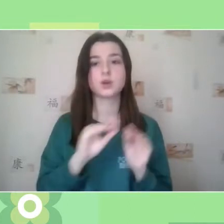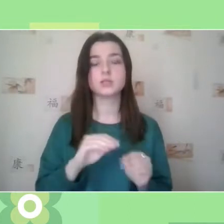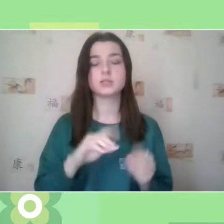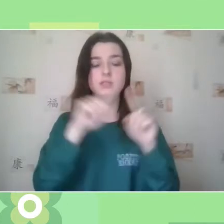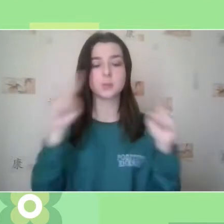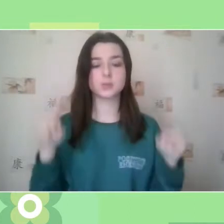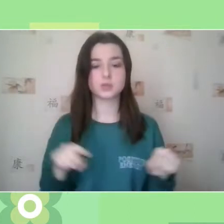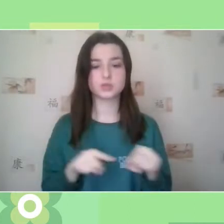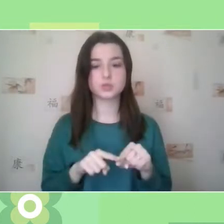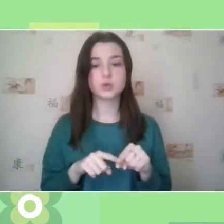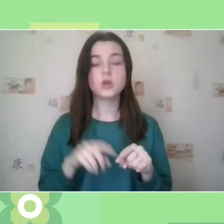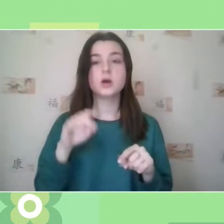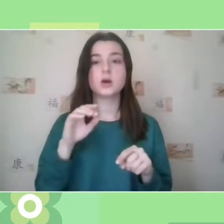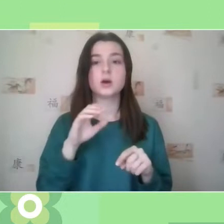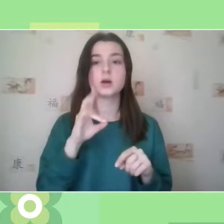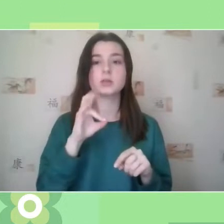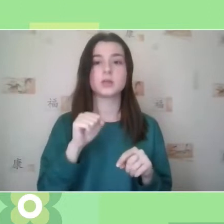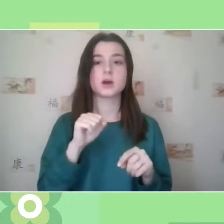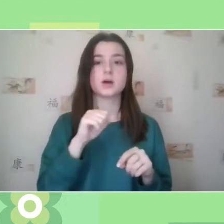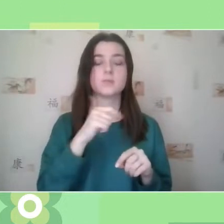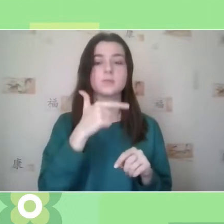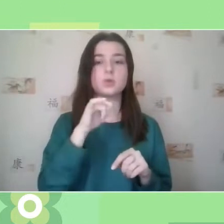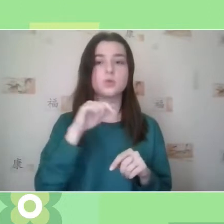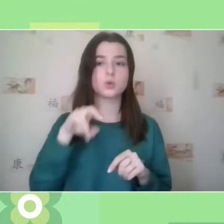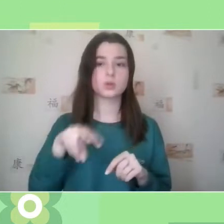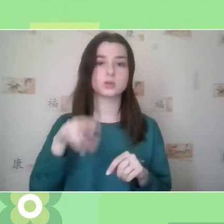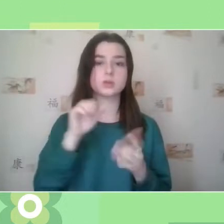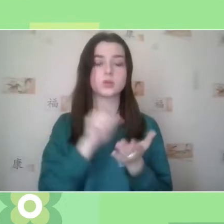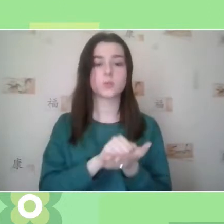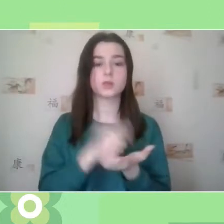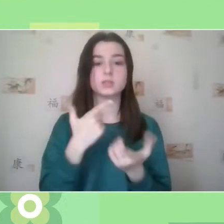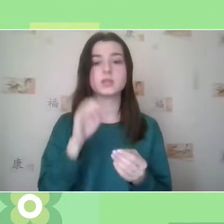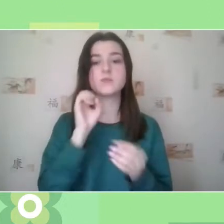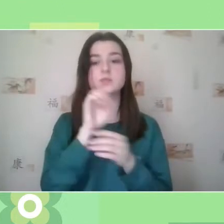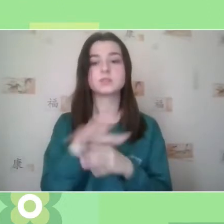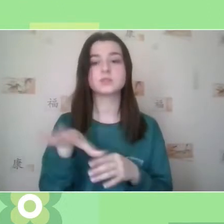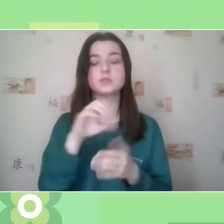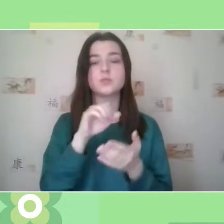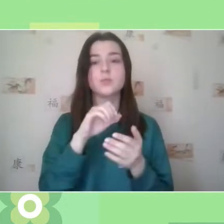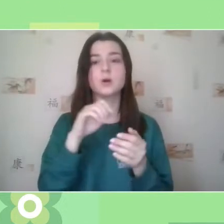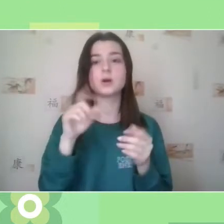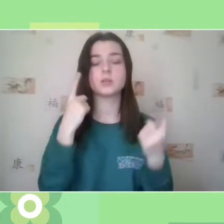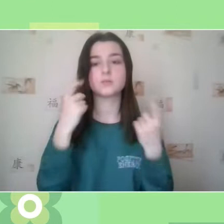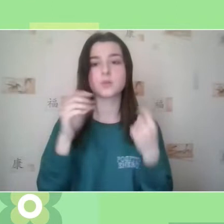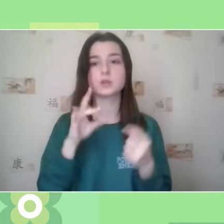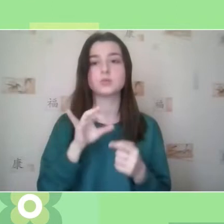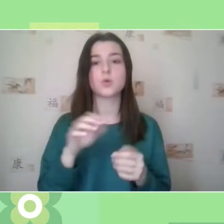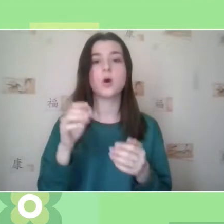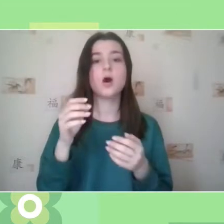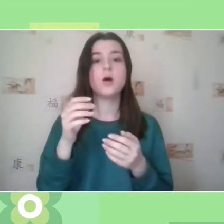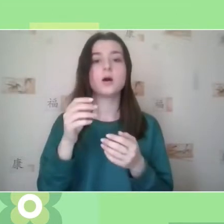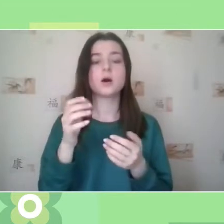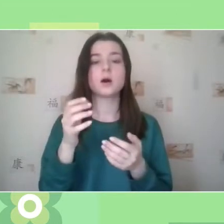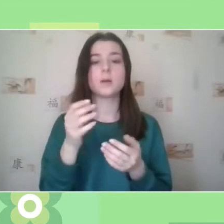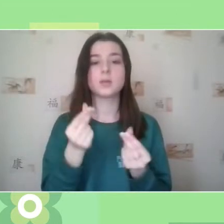Excel-табличку на платформі Google Документів, в яку внесли інформацію про матеріальні ресурси, якими володіють